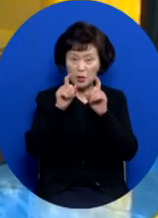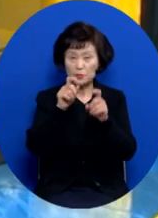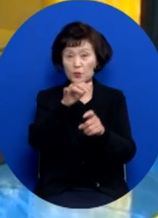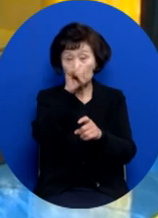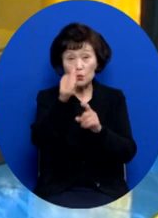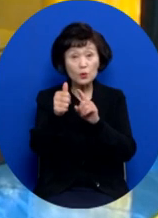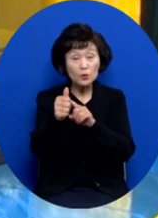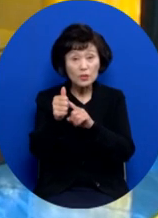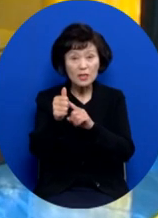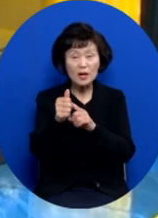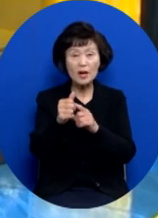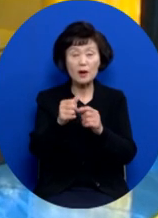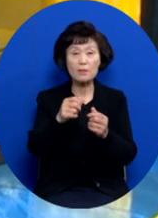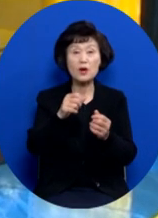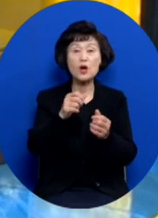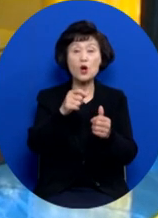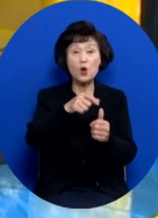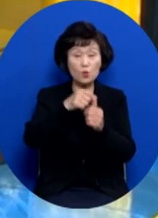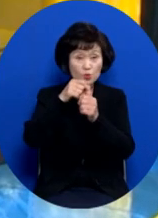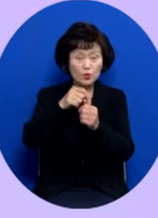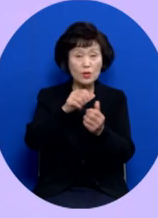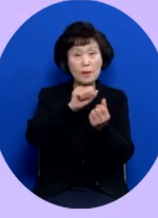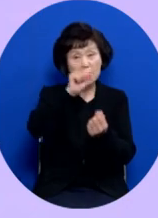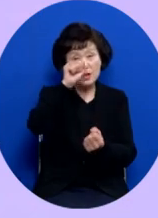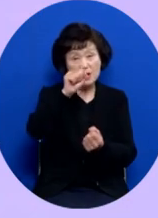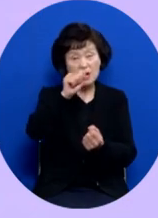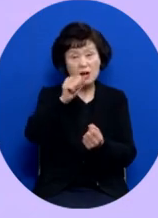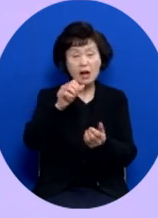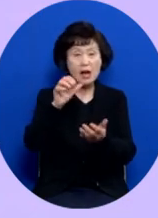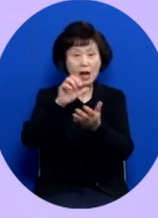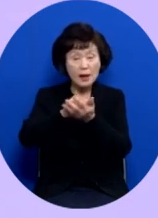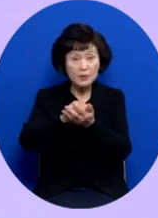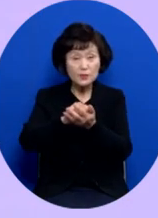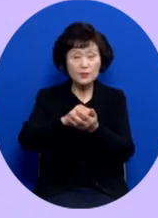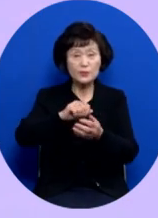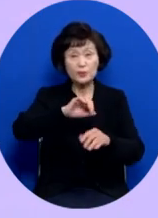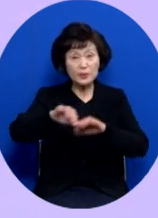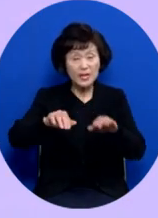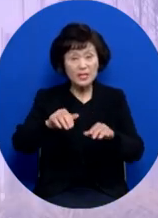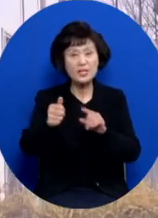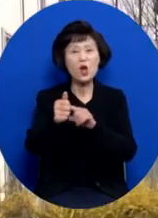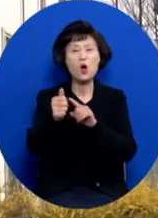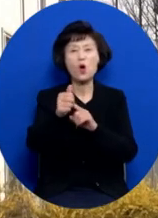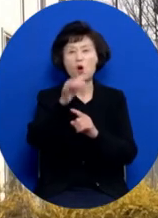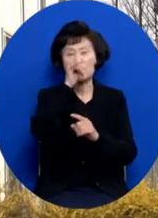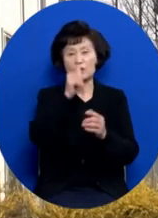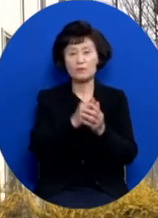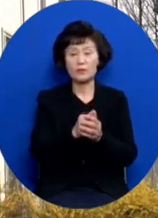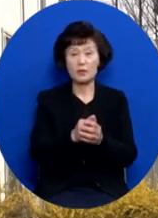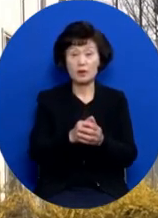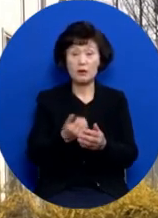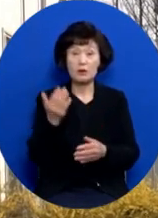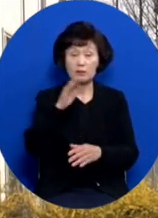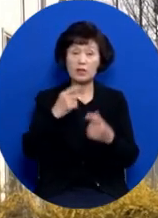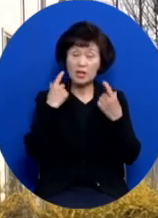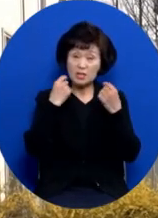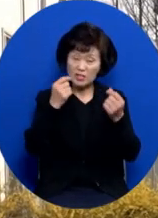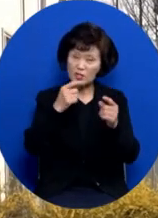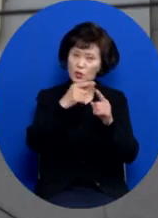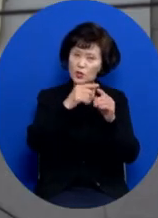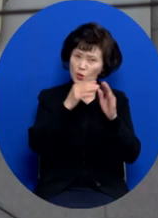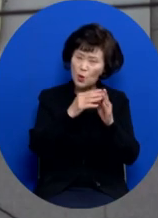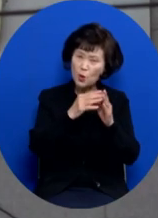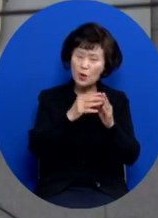정조우는 구속과 압수수색 대상에 올랐습니다 그러나 금산군 1대에서는 여전히 교회와 방송국